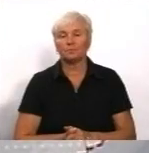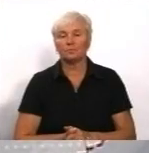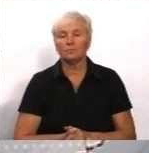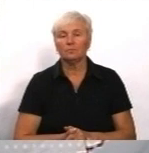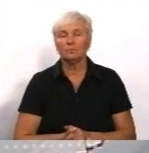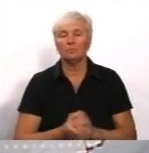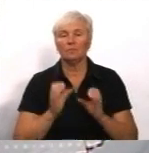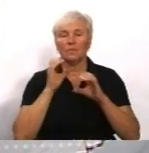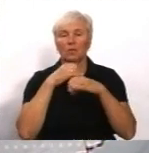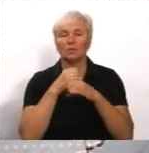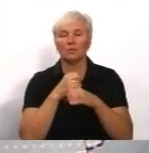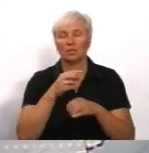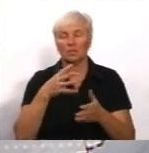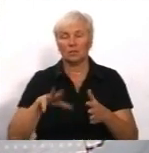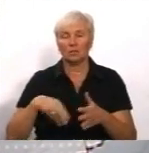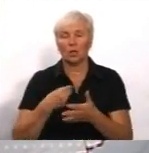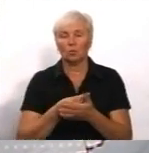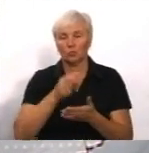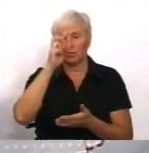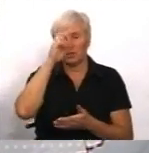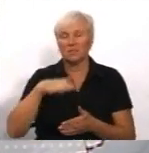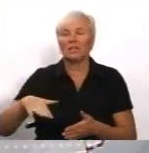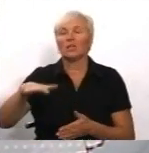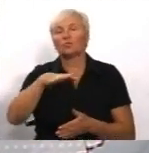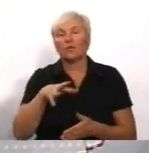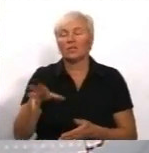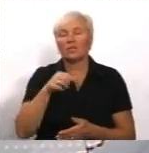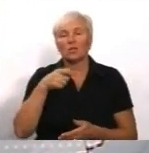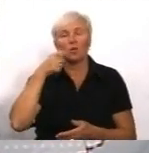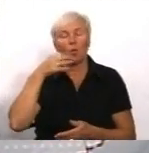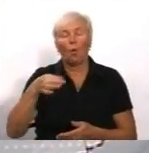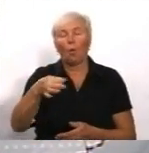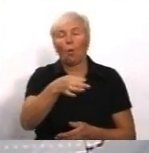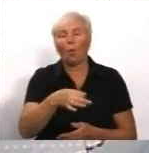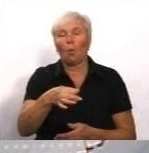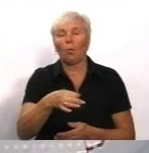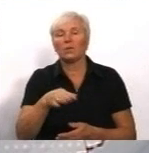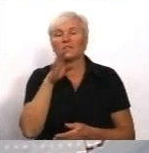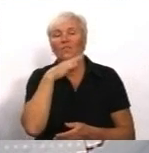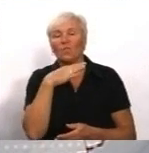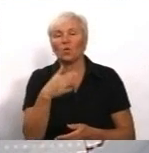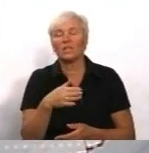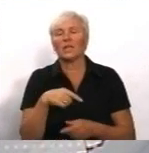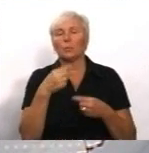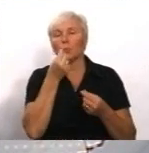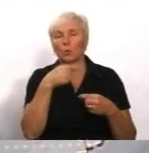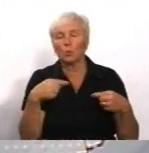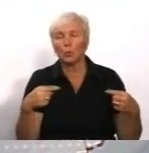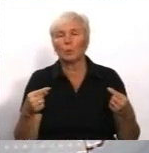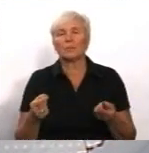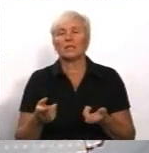Дослідження за рахунок держави на території всієї області, дослідження моніторингу води, дослідження продукції, дослідження